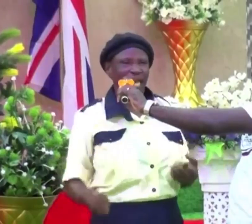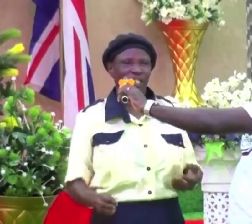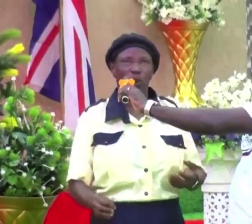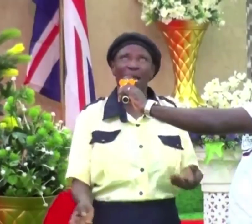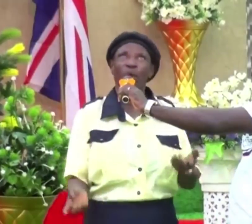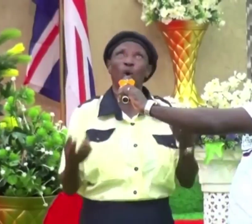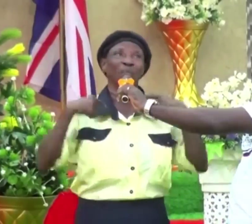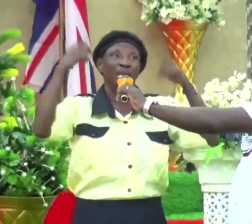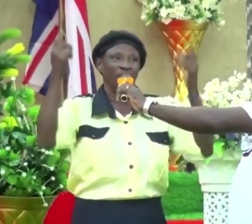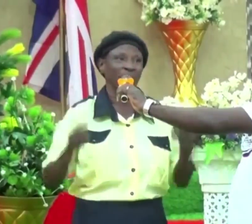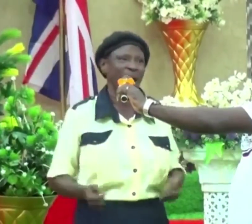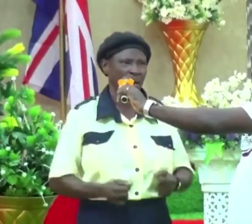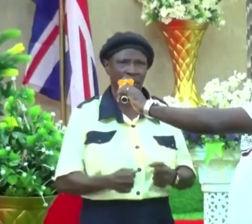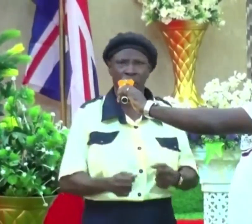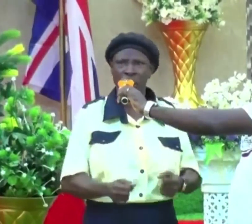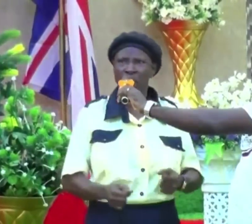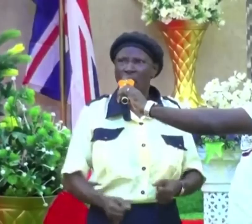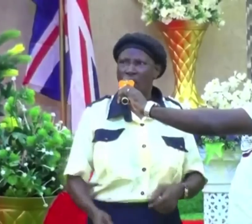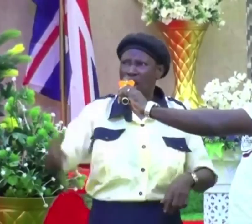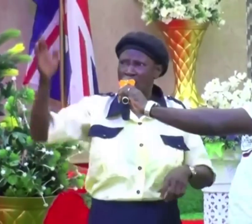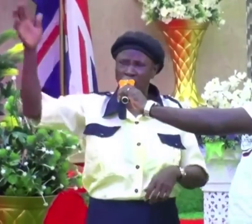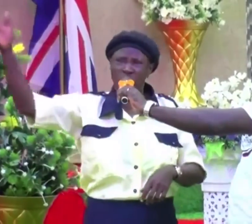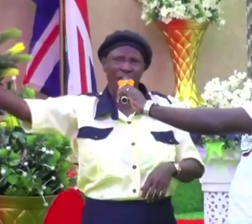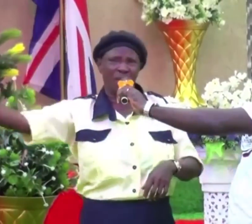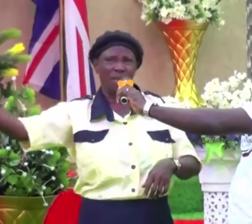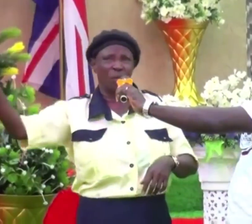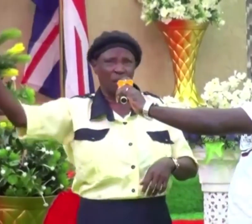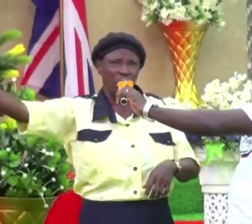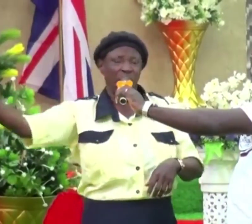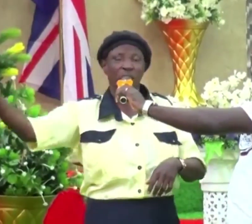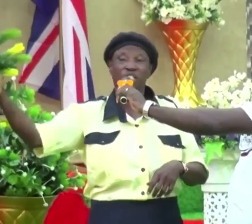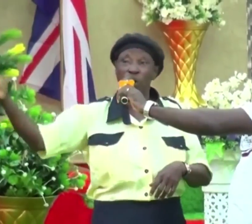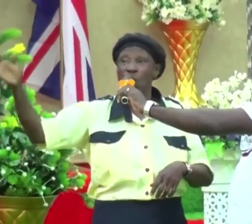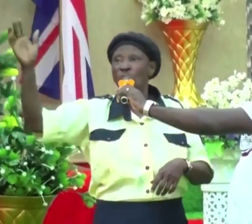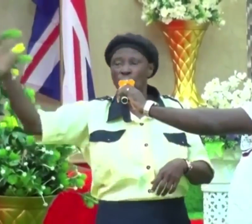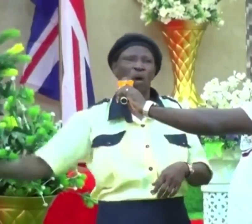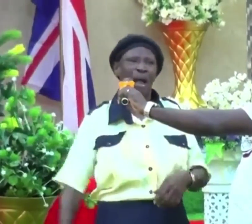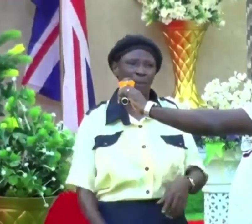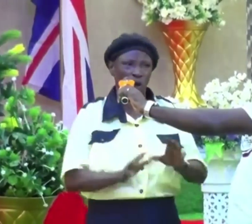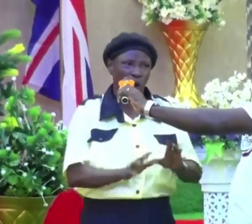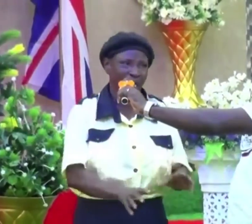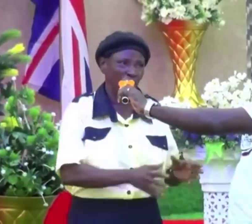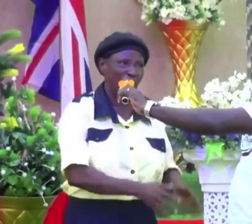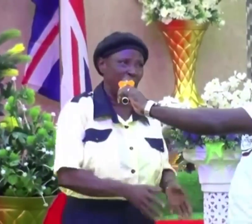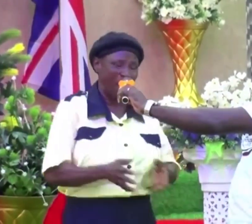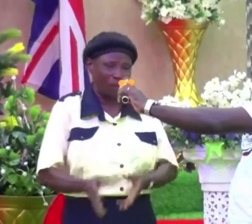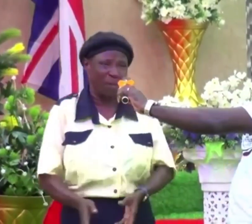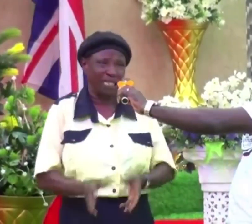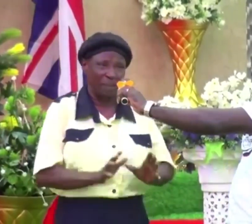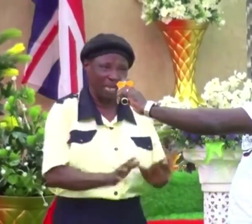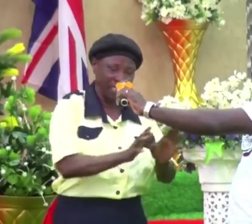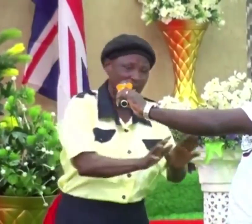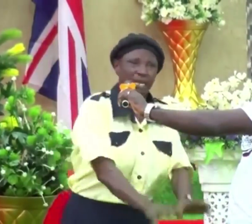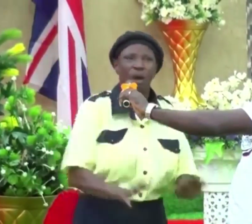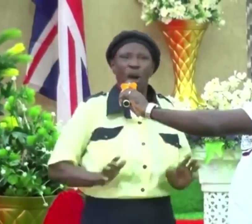kìnìún sẹ́ẹ̀tì ń báyìí ó ní bí lè ṣe gba iná nù. Ọlọ́kọ̀ ọ̀hún sì wà ní wọ́n máa ń pè bí kan sílò ó ló wà bẹ́ẹ̀ ó lóun àti ọmọ àbúrò àtọmọ